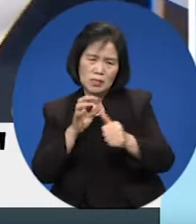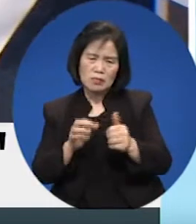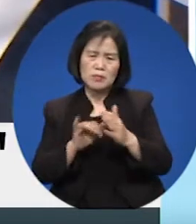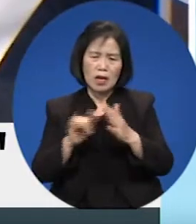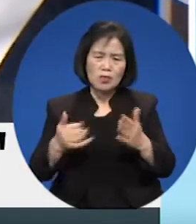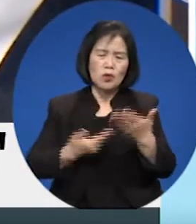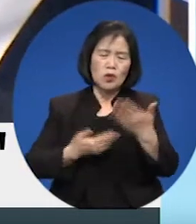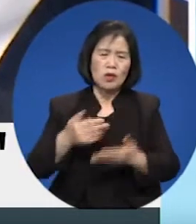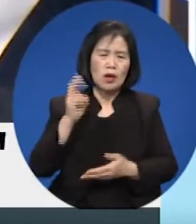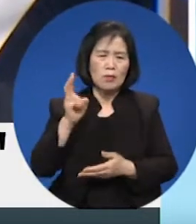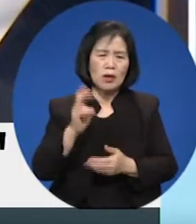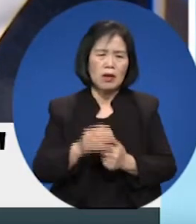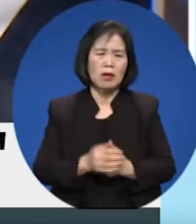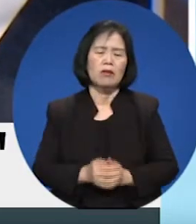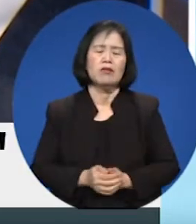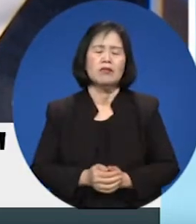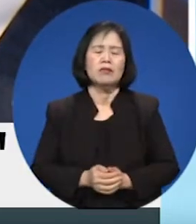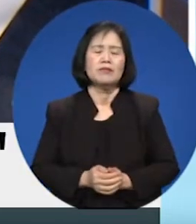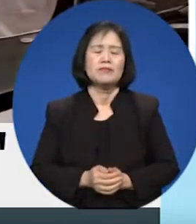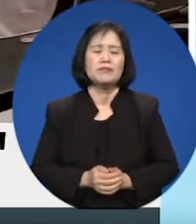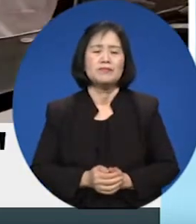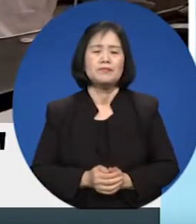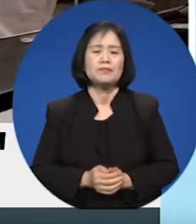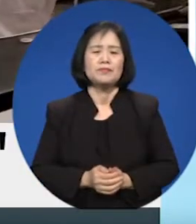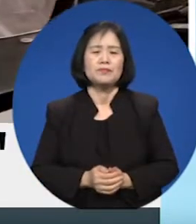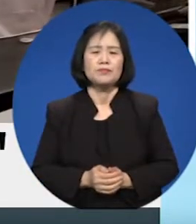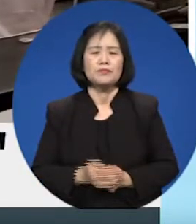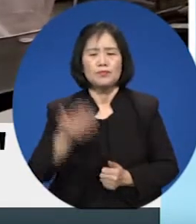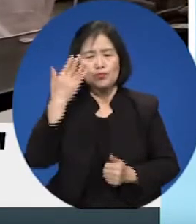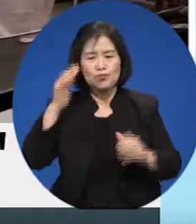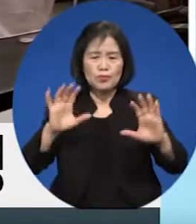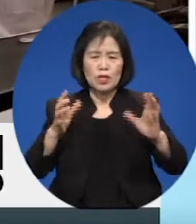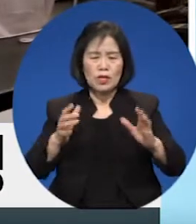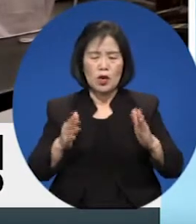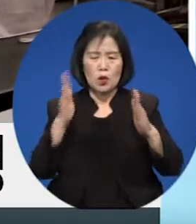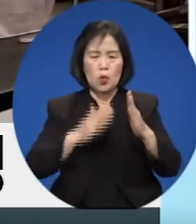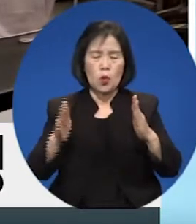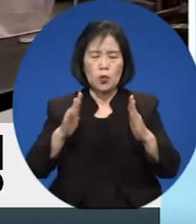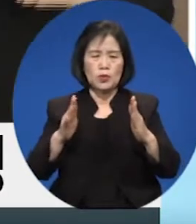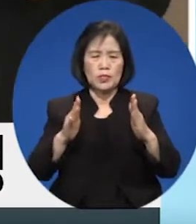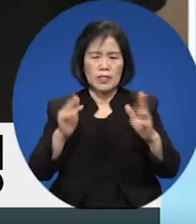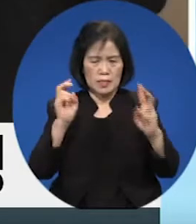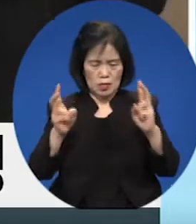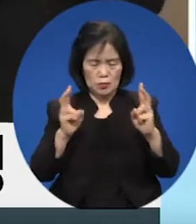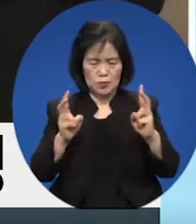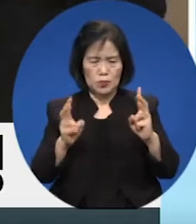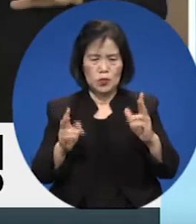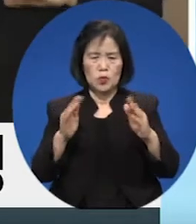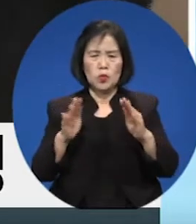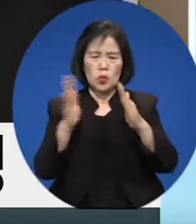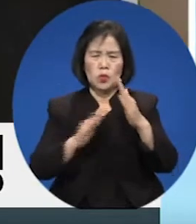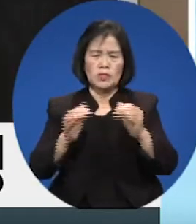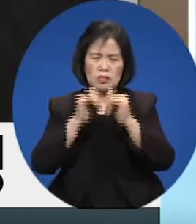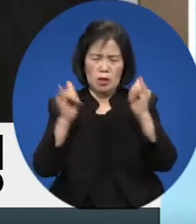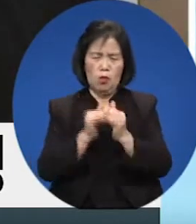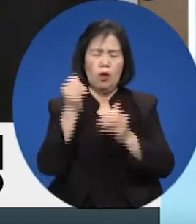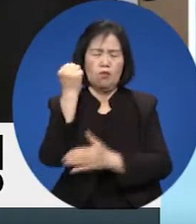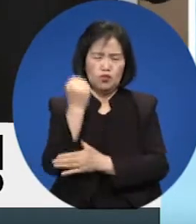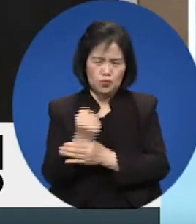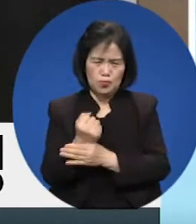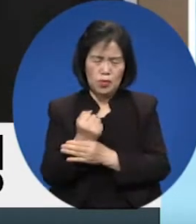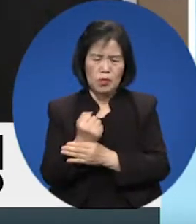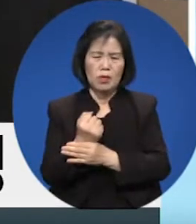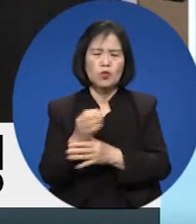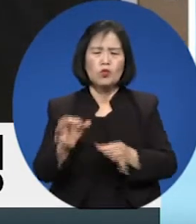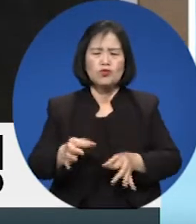그렇게 본다 라고 하게 되면은 우리나라의 공기업 그 공직사회의 어떤 부패의 그 다음에 어떤 이런 어떤